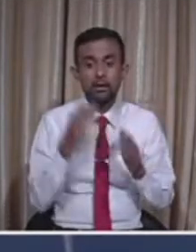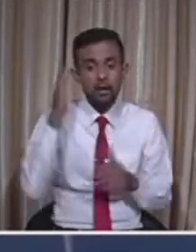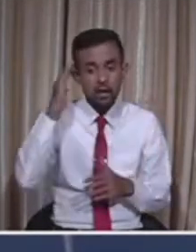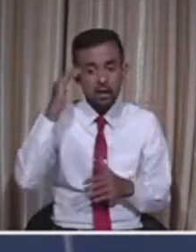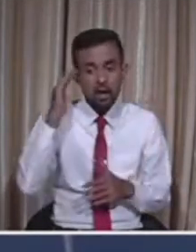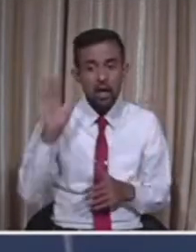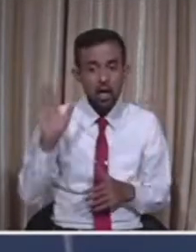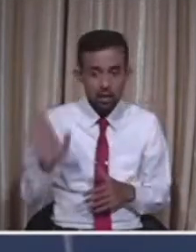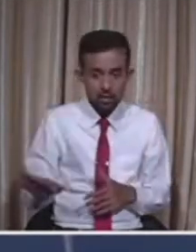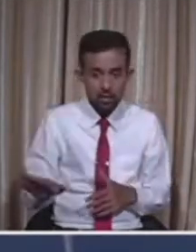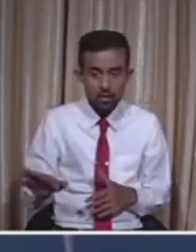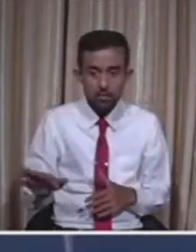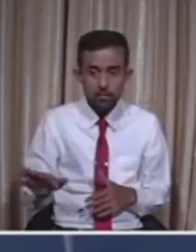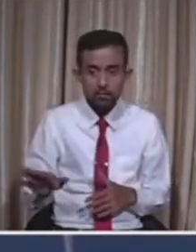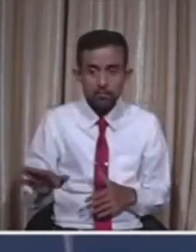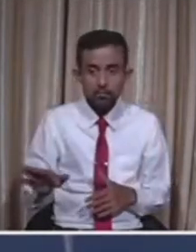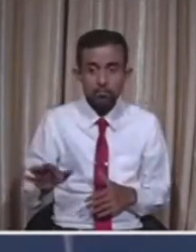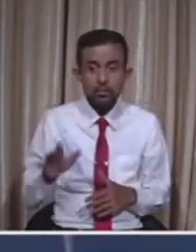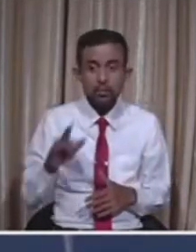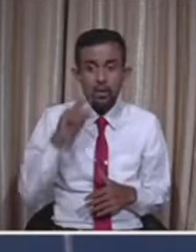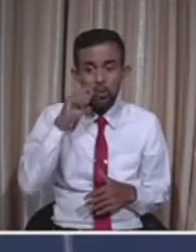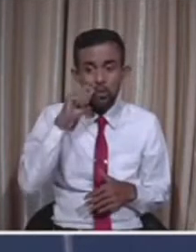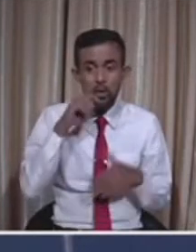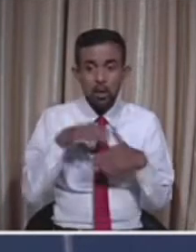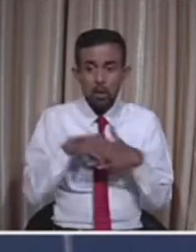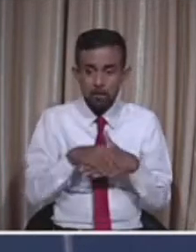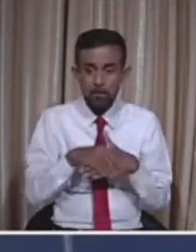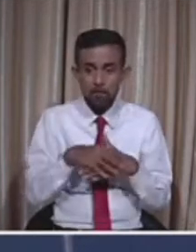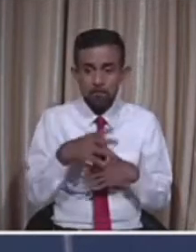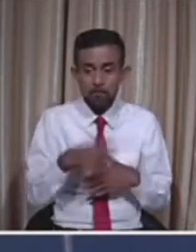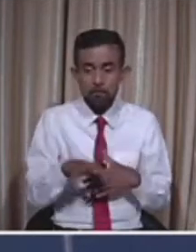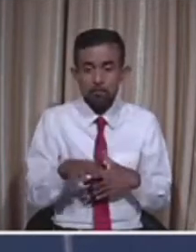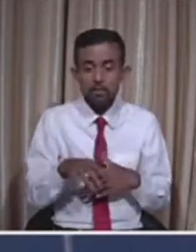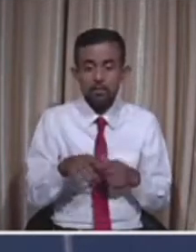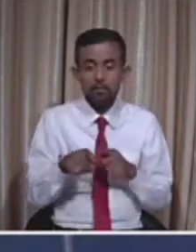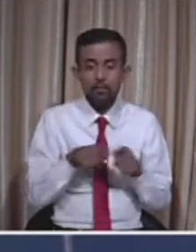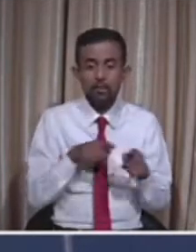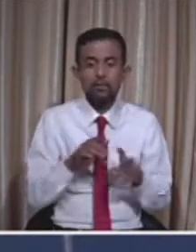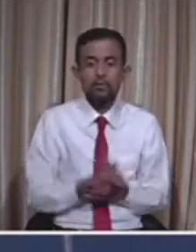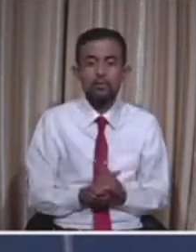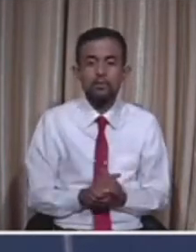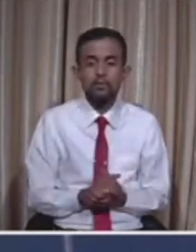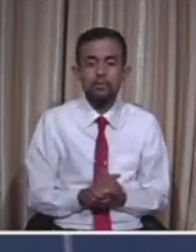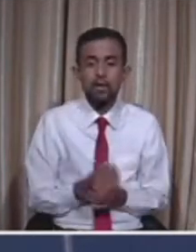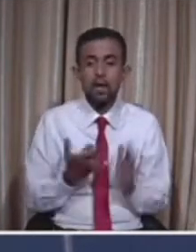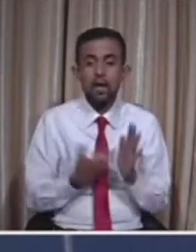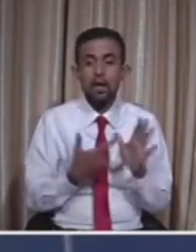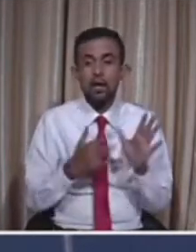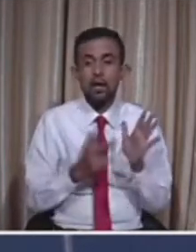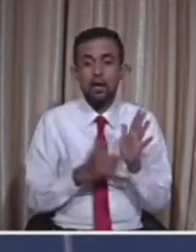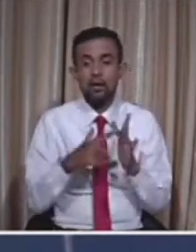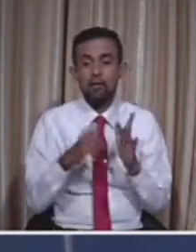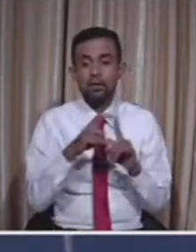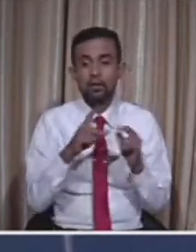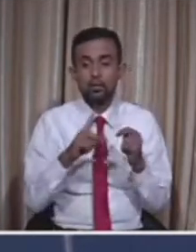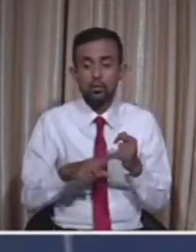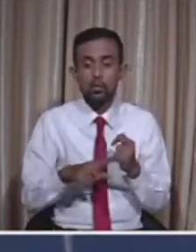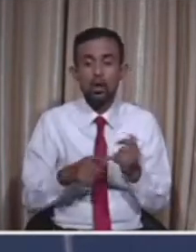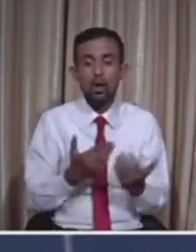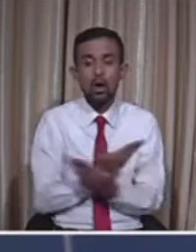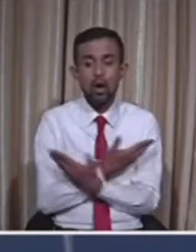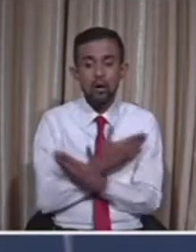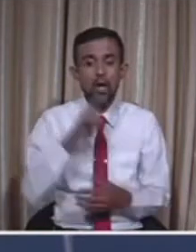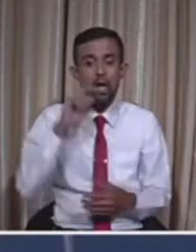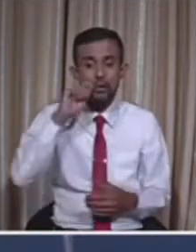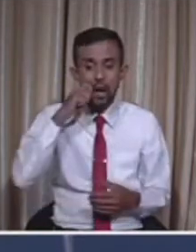mahatmiyage priya samiya vechcha e wagema ramindu daruwage aadarniya piyanan